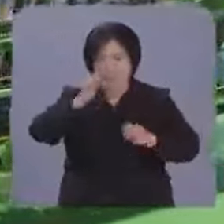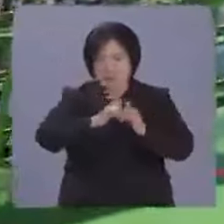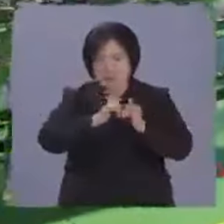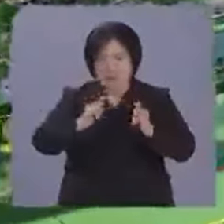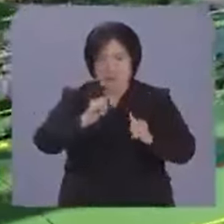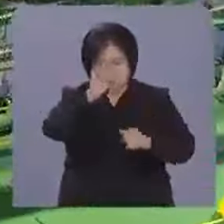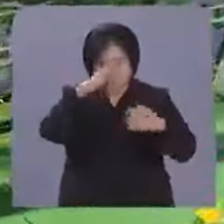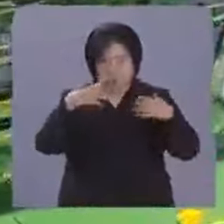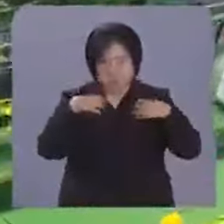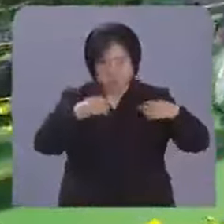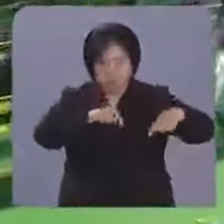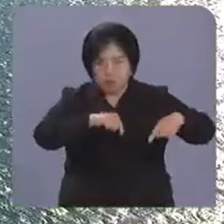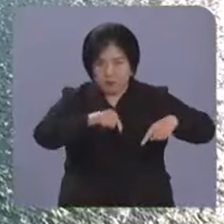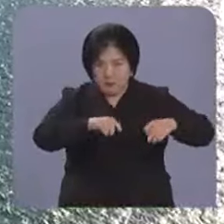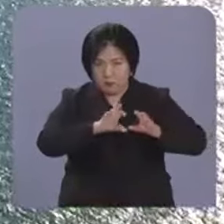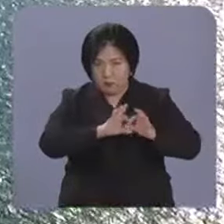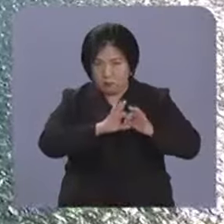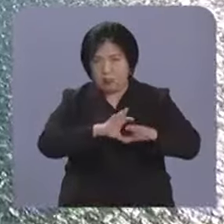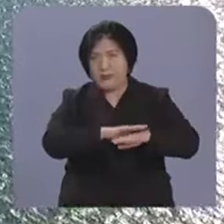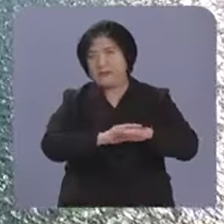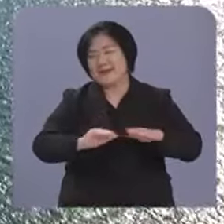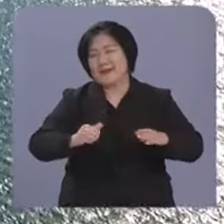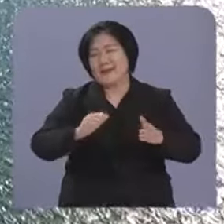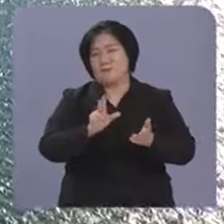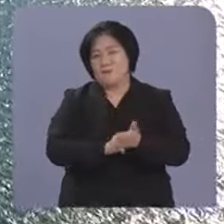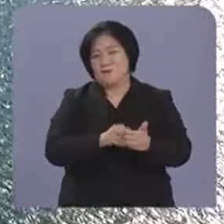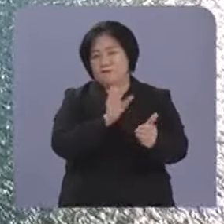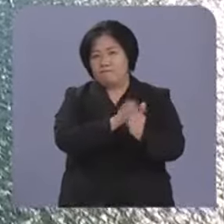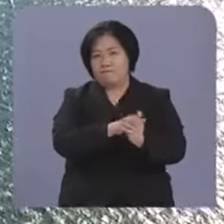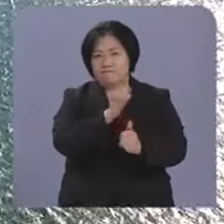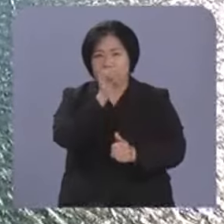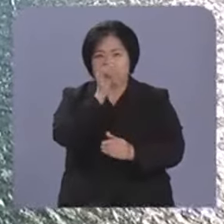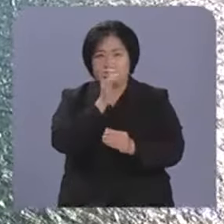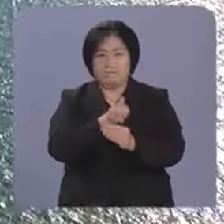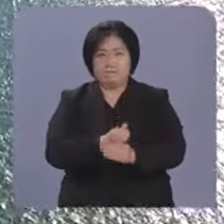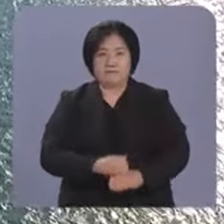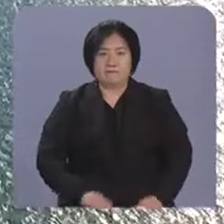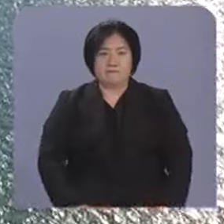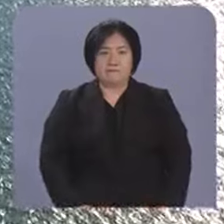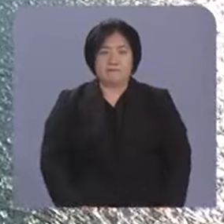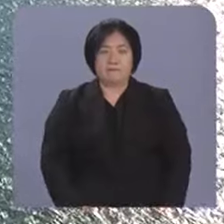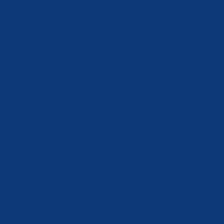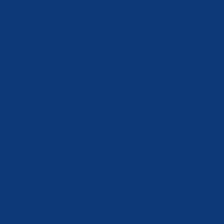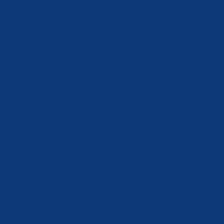정부와 협의를 통해 풀어야 할 과제로 꼽힙니다. KBS 뉴스 강재합니다.